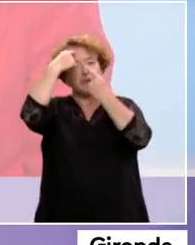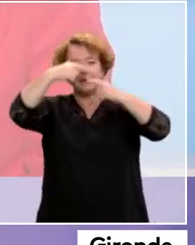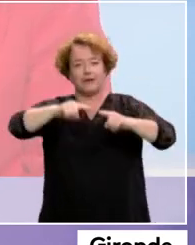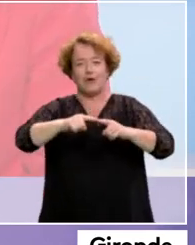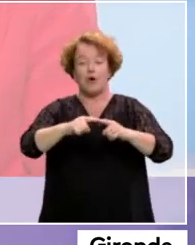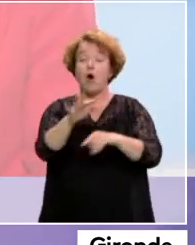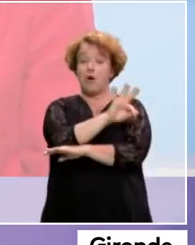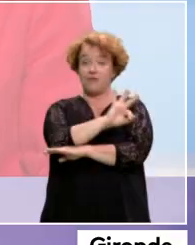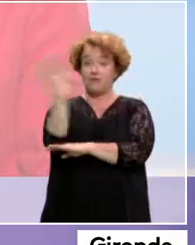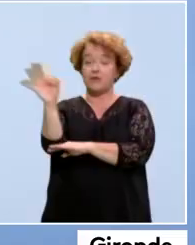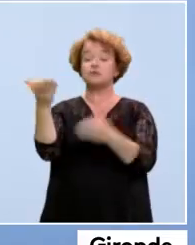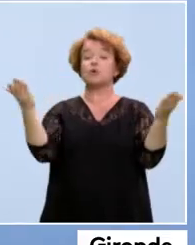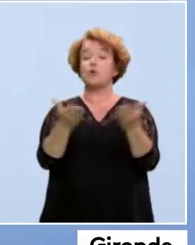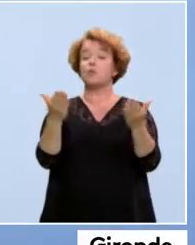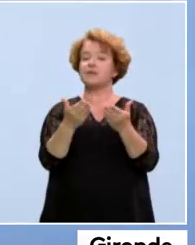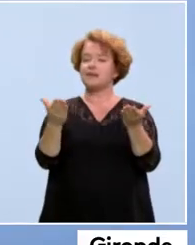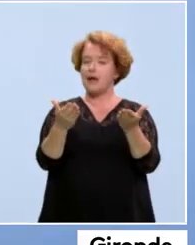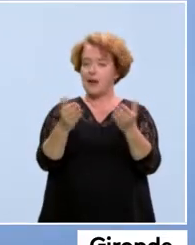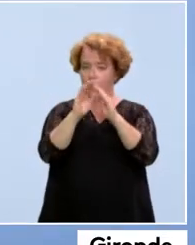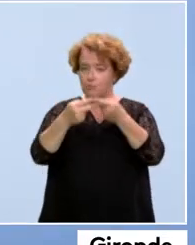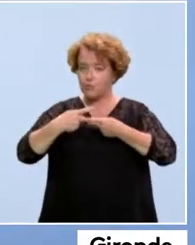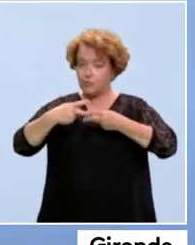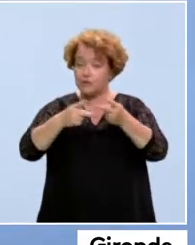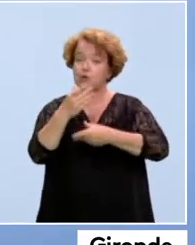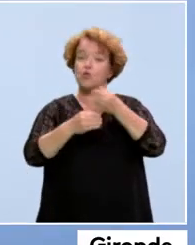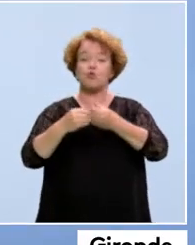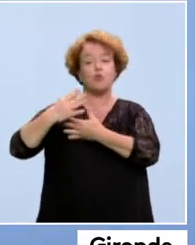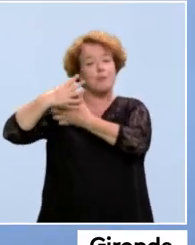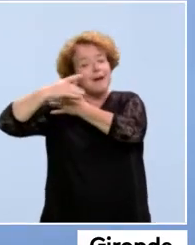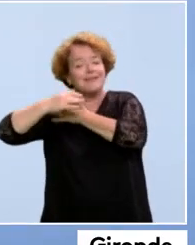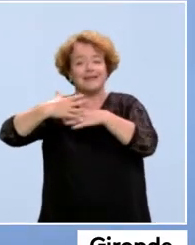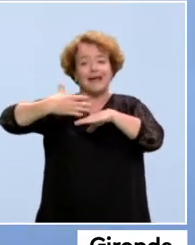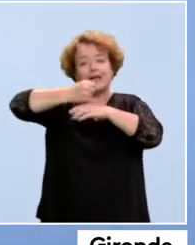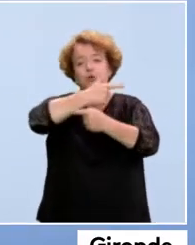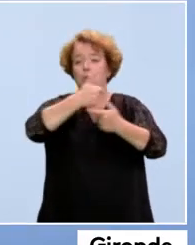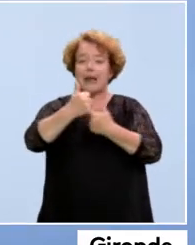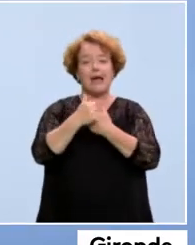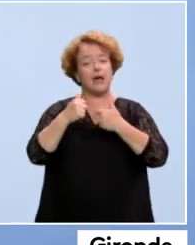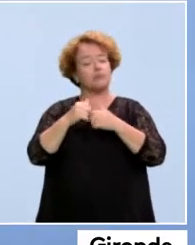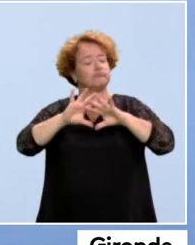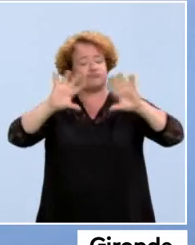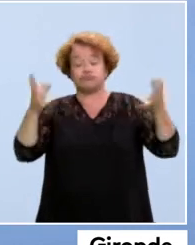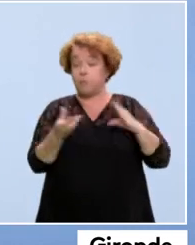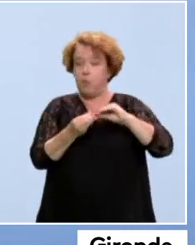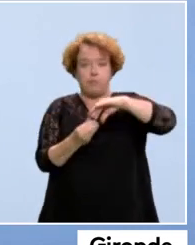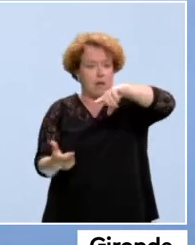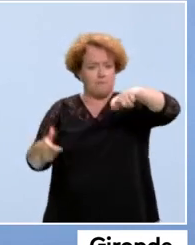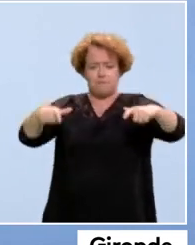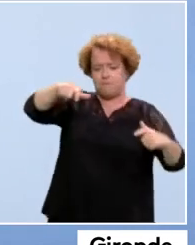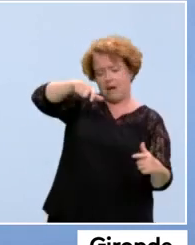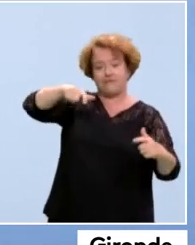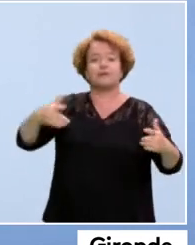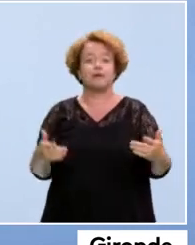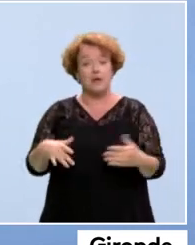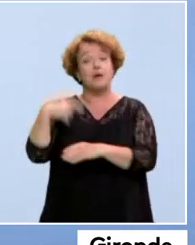en France ou dans les DOM-TOM va extrêmement mal c'est une situation où on pouvait se dire que que le Président de